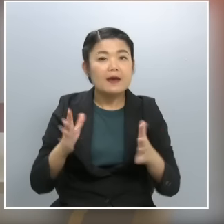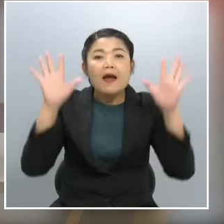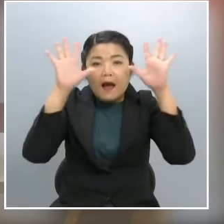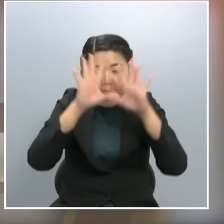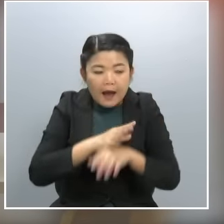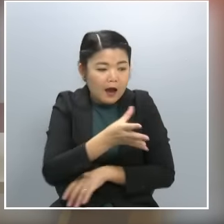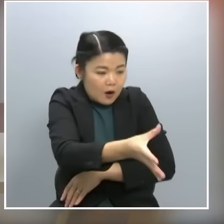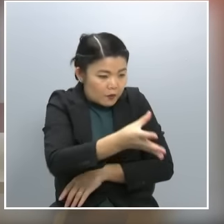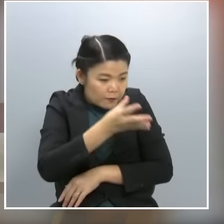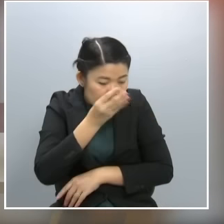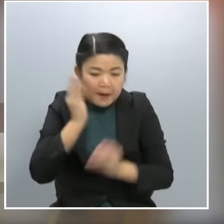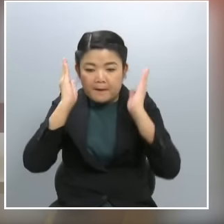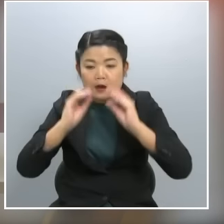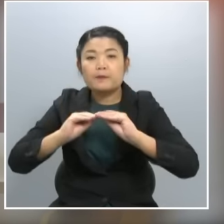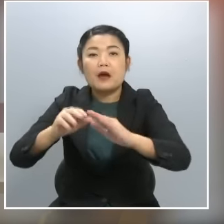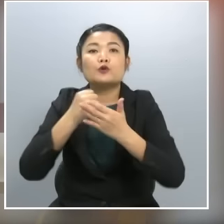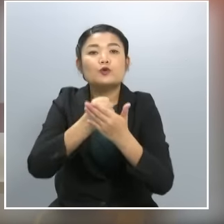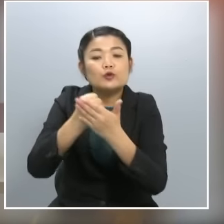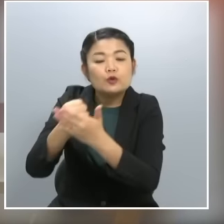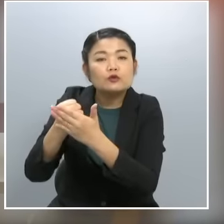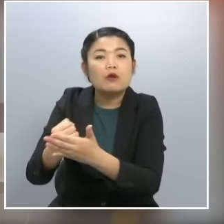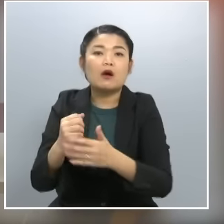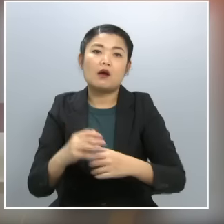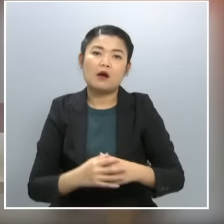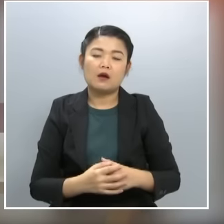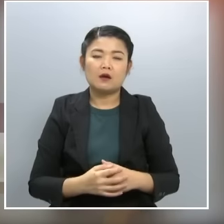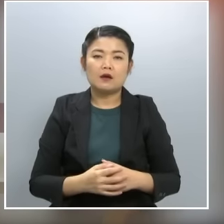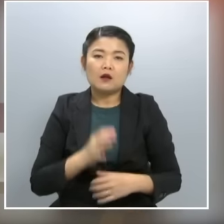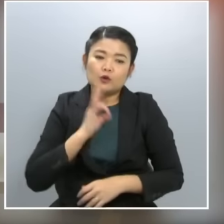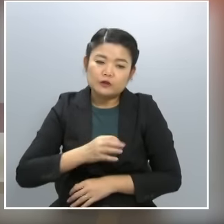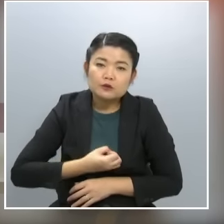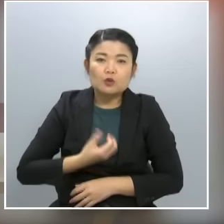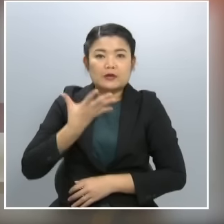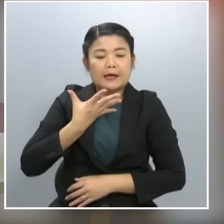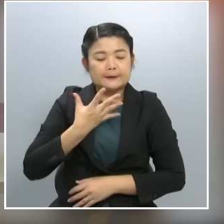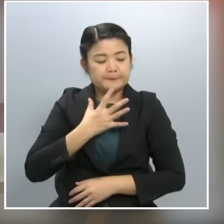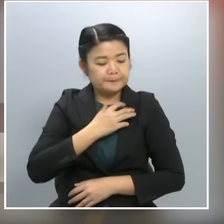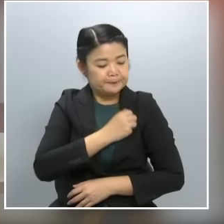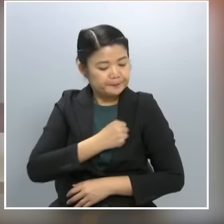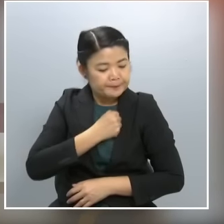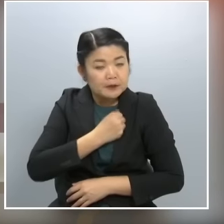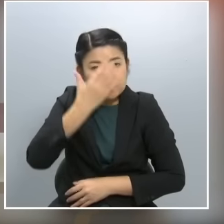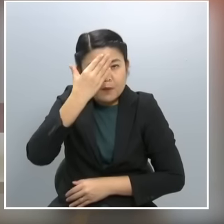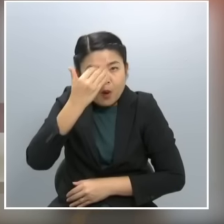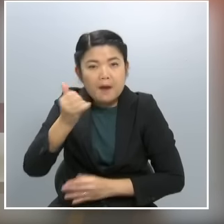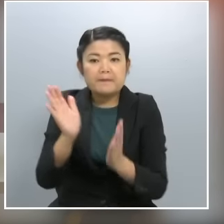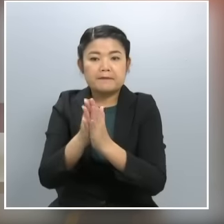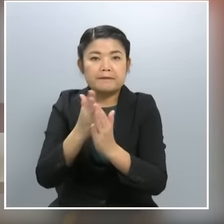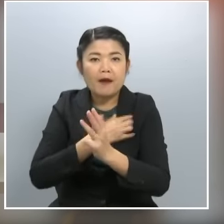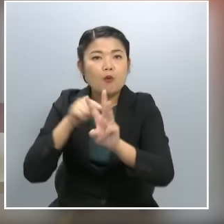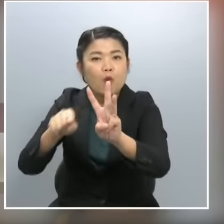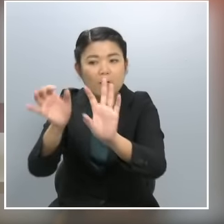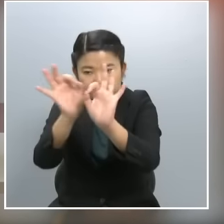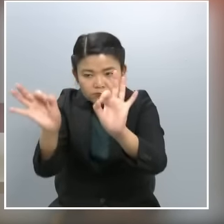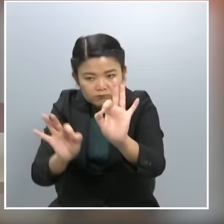ช่วยคนตัวเล็กๆที่ถูกคนตัวใหญ่รังแกรู้สึกตกใจและผิดหวังมากที่พระอาจารย์พิมพ์มาแบบนี้